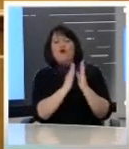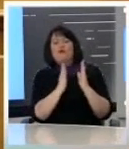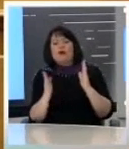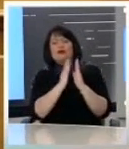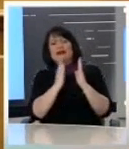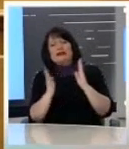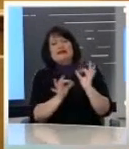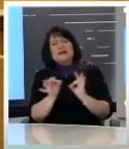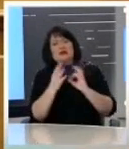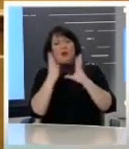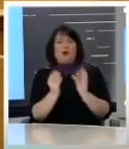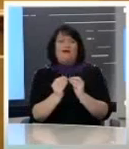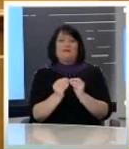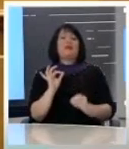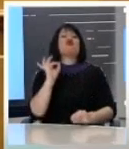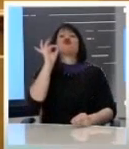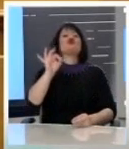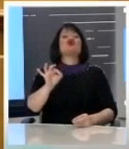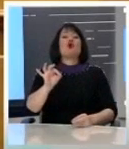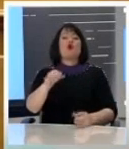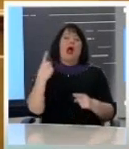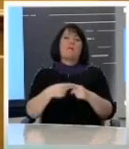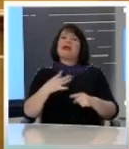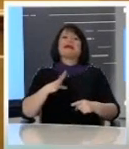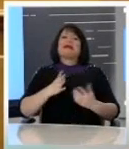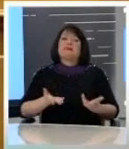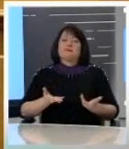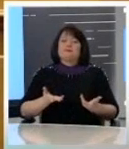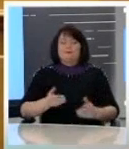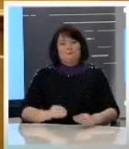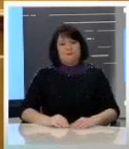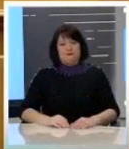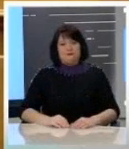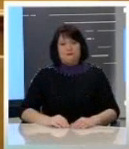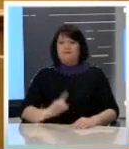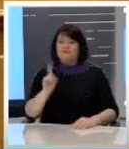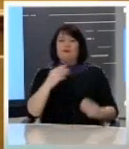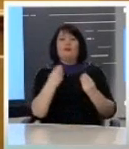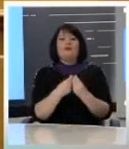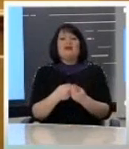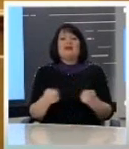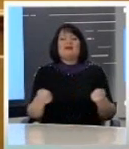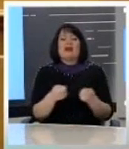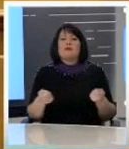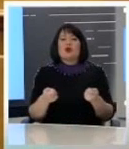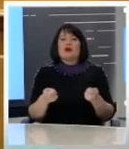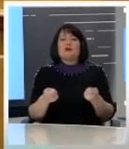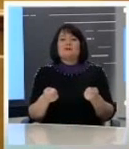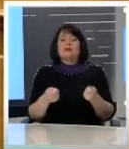συστηματικό τρόπο. Η φιλοδοξία μας είναι πάρα πολύ απλή. Δεν εφαρμόζουμε